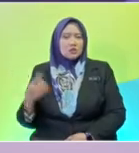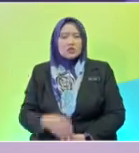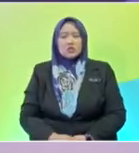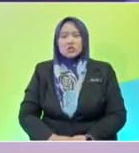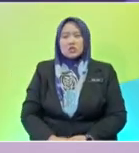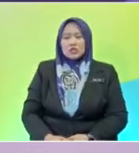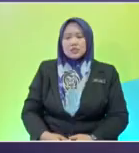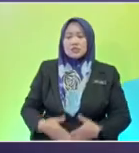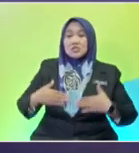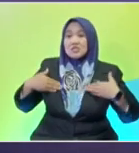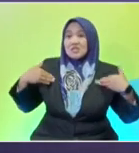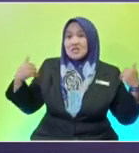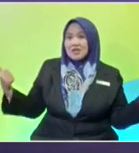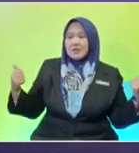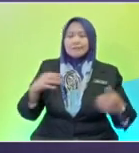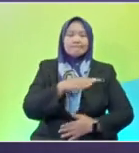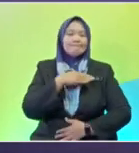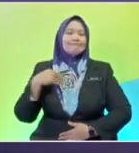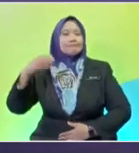cerdas Wow